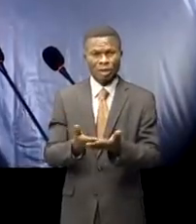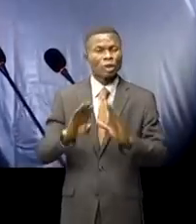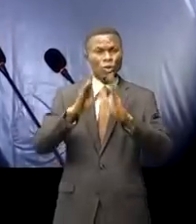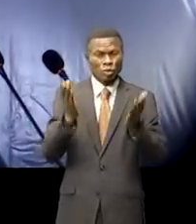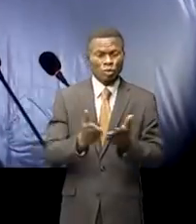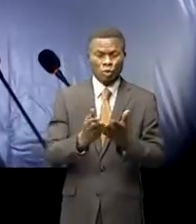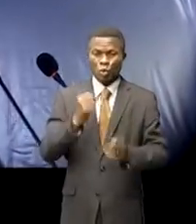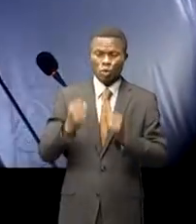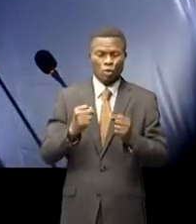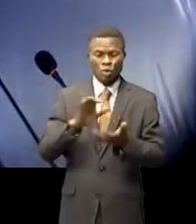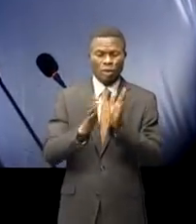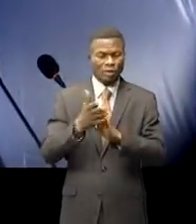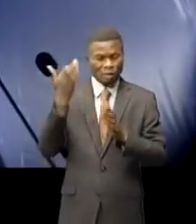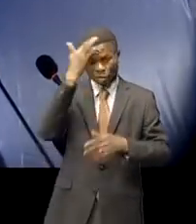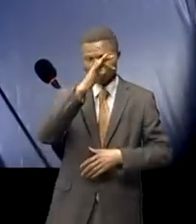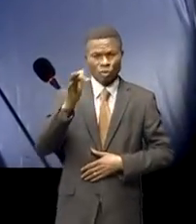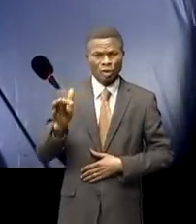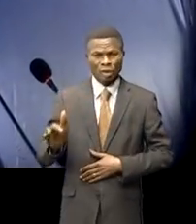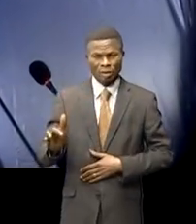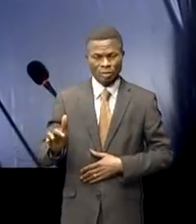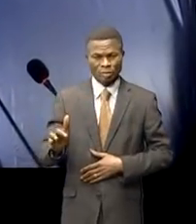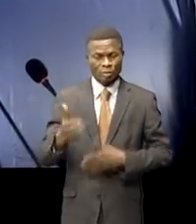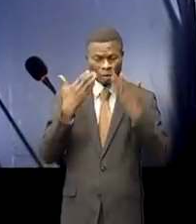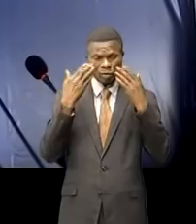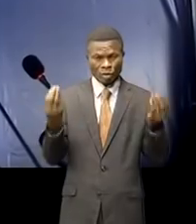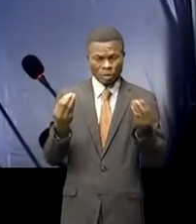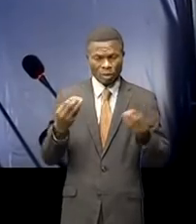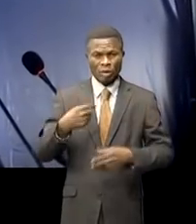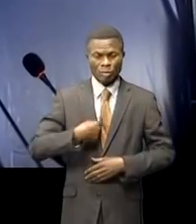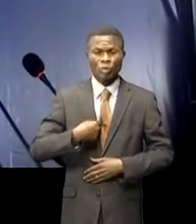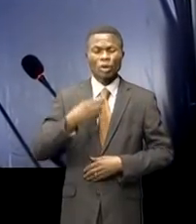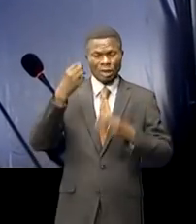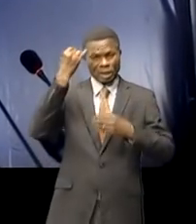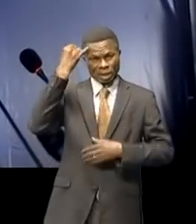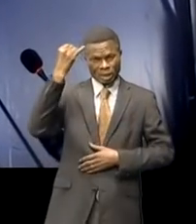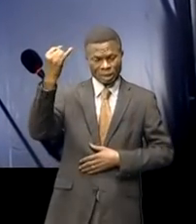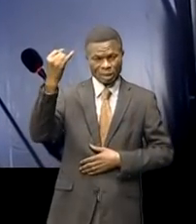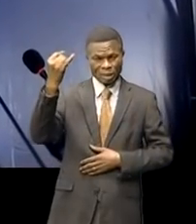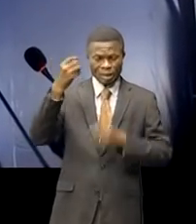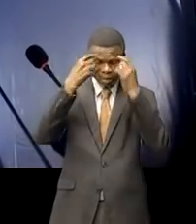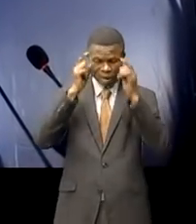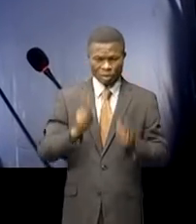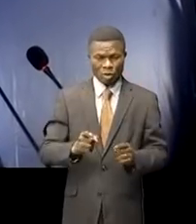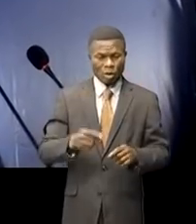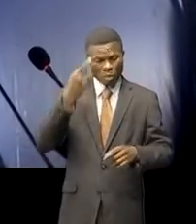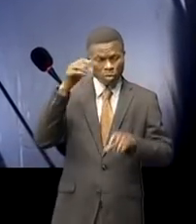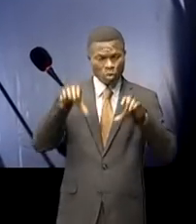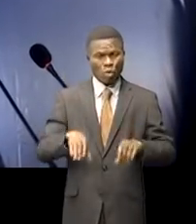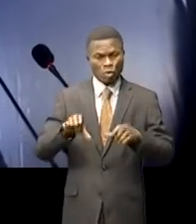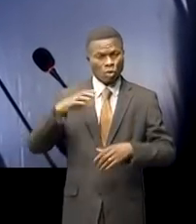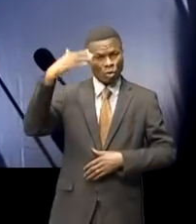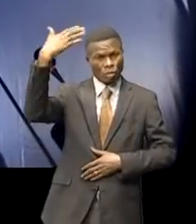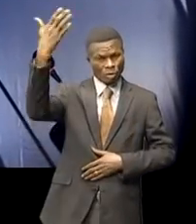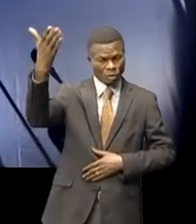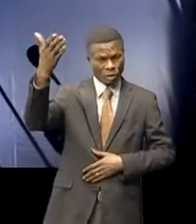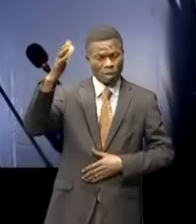ces efforts seront vains voilà pourquoi je me suis dit ouh que le congo de demain